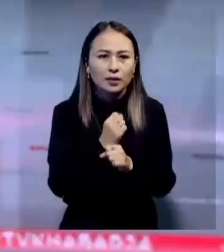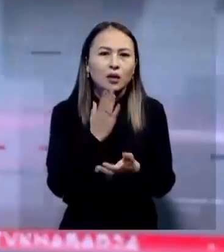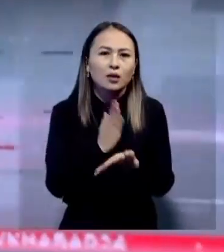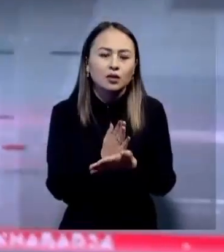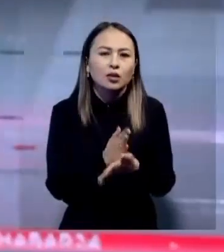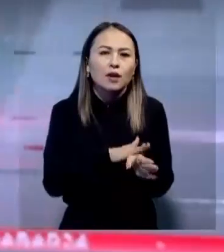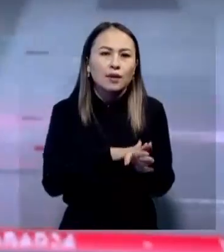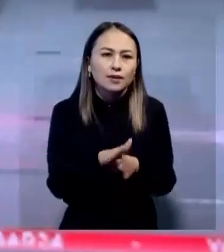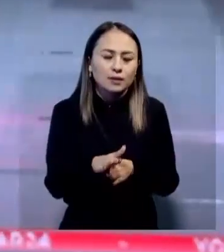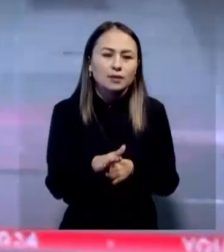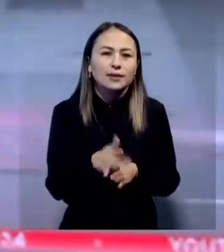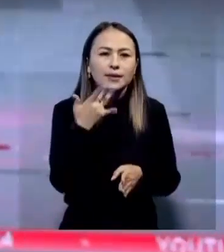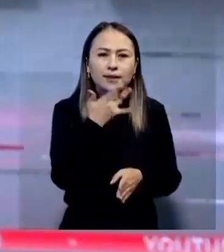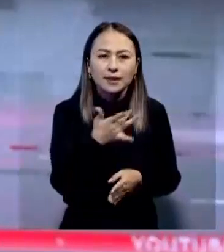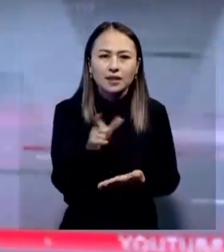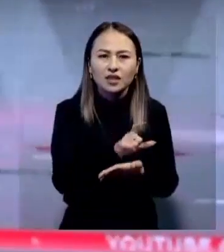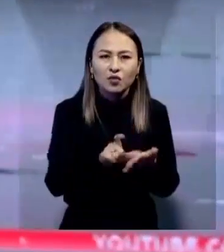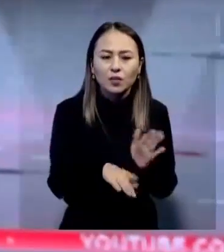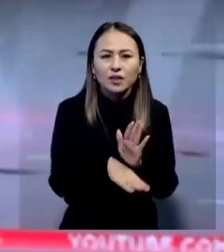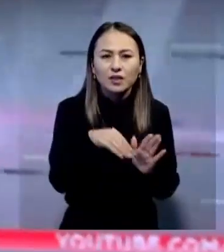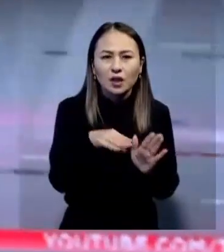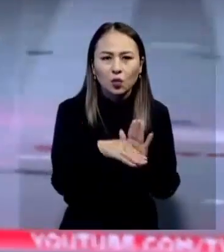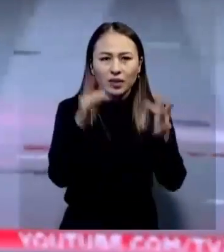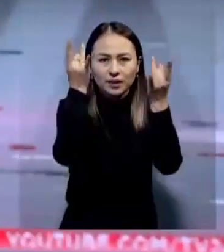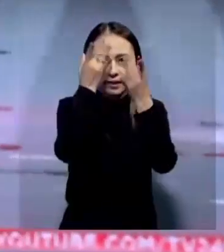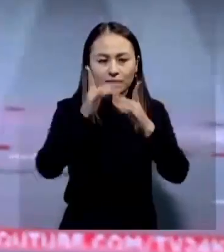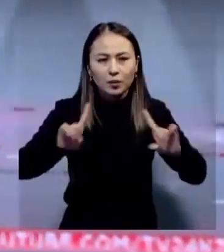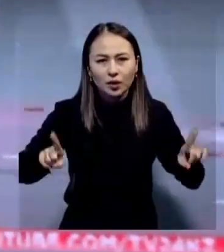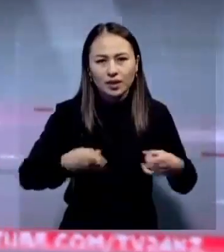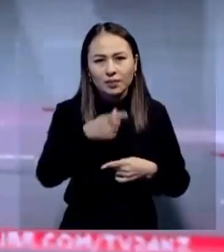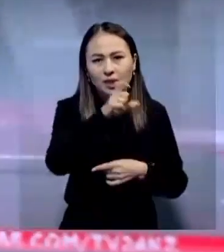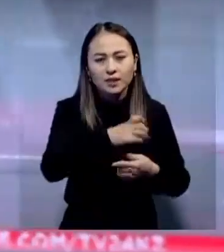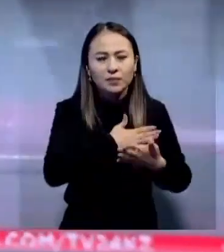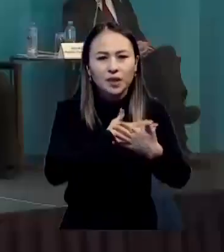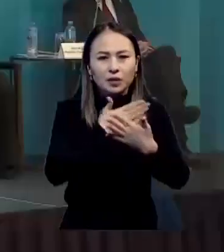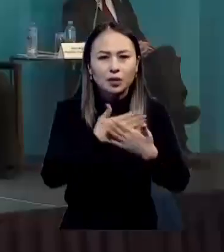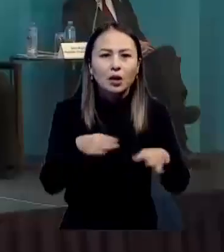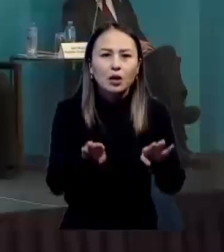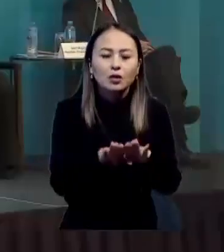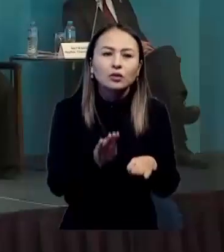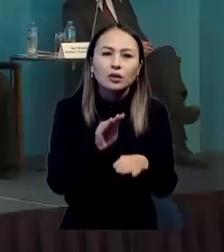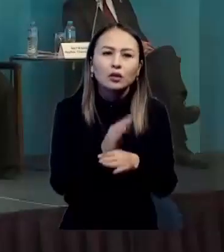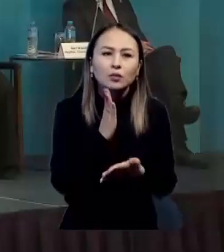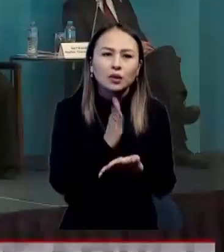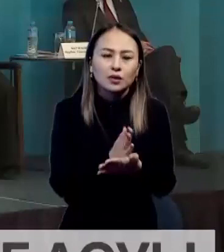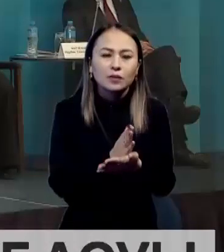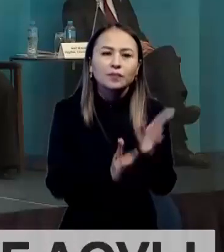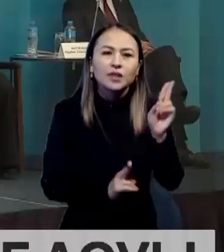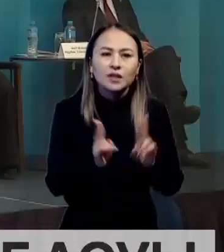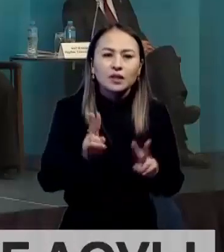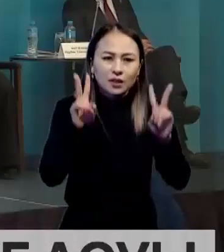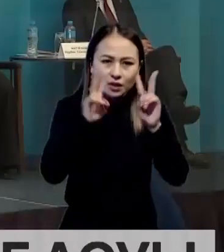жасалды. Сондай-ақ жүзеге асырылып жатқан саяси реформалар сайлау мәдениетін дамытып, азаматтық белсенділіктің артуына ықпал